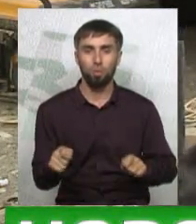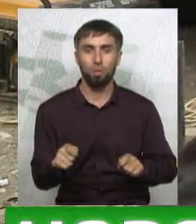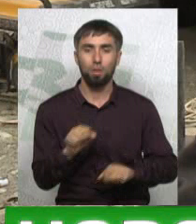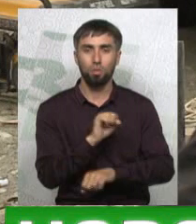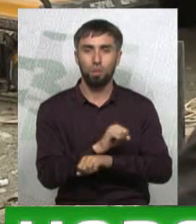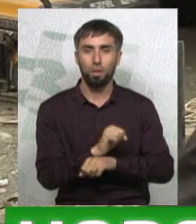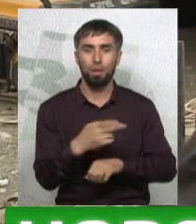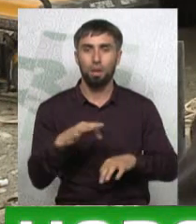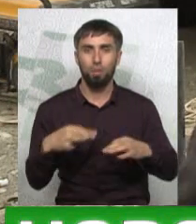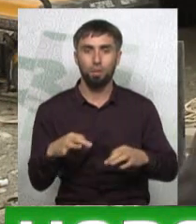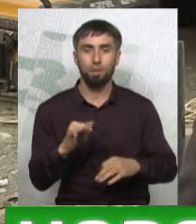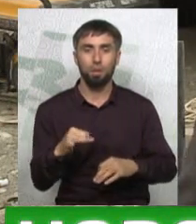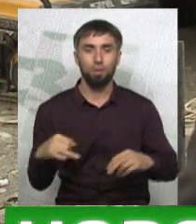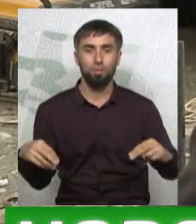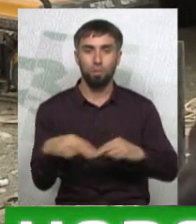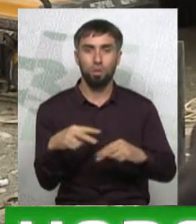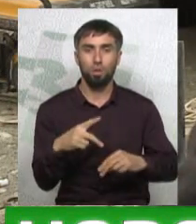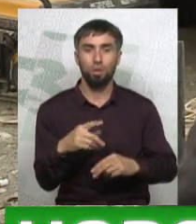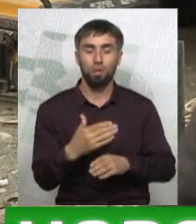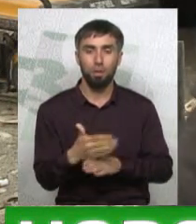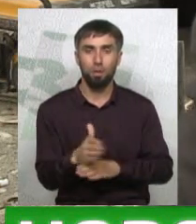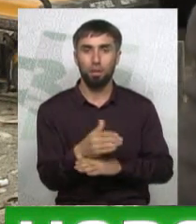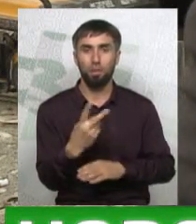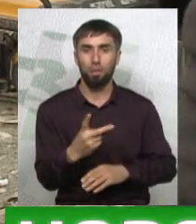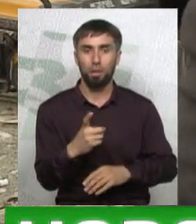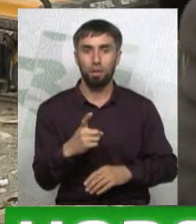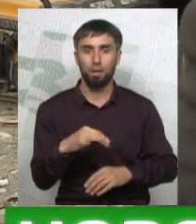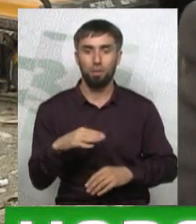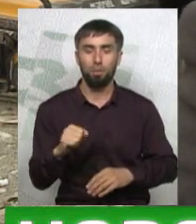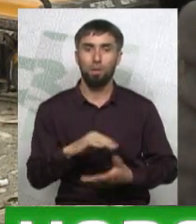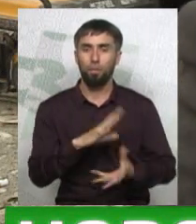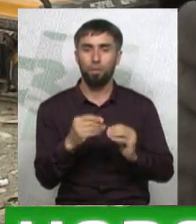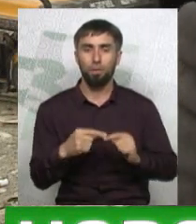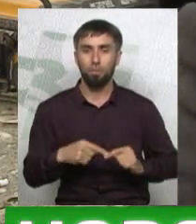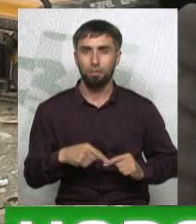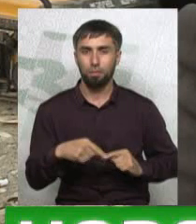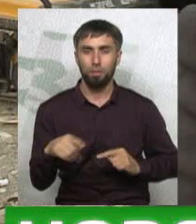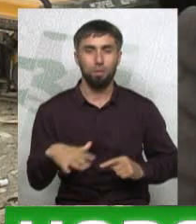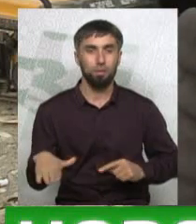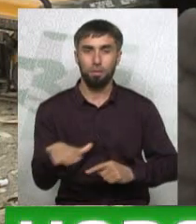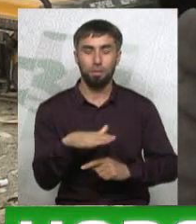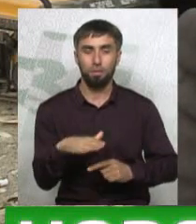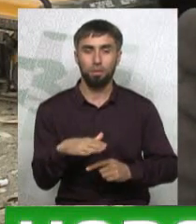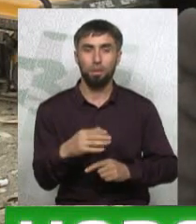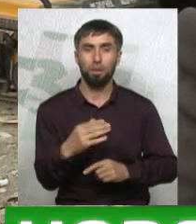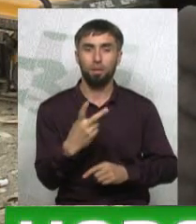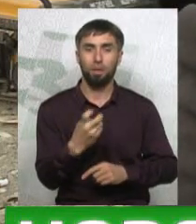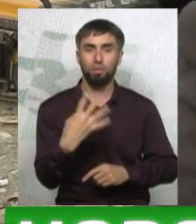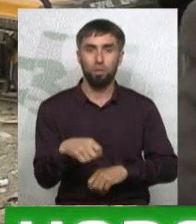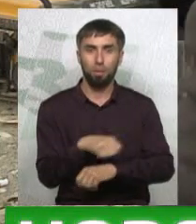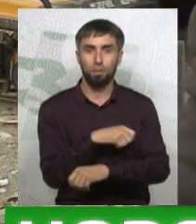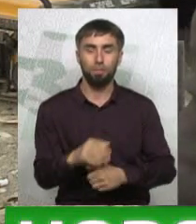парковочную зону и пешеходную зону, разделить на два этапа. Общая протяженность данной общественной территории составляет 240